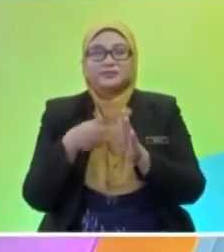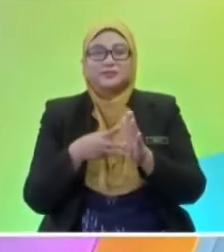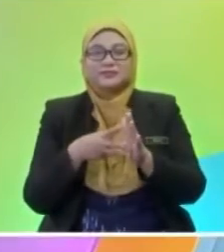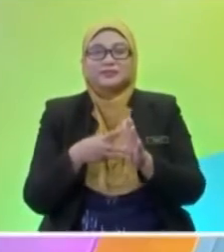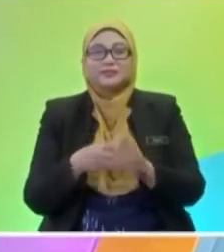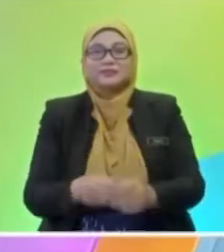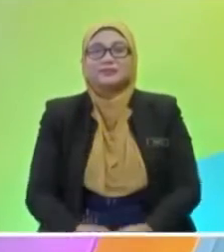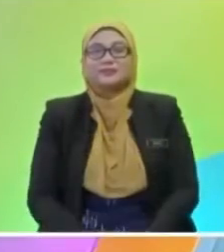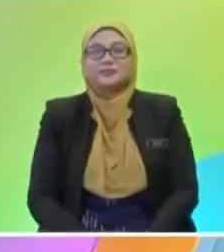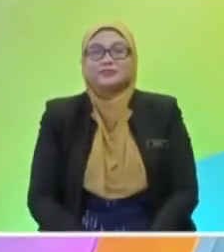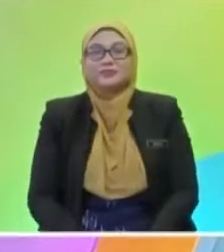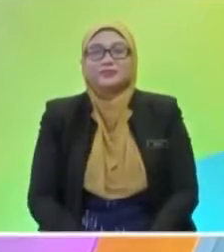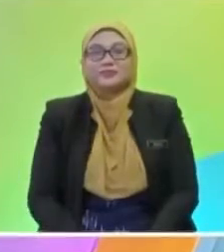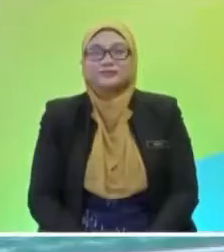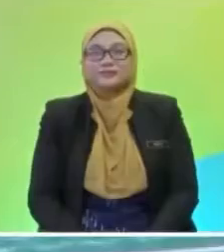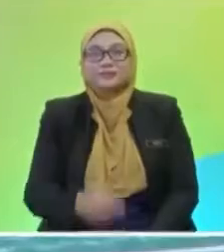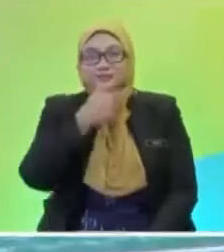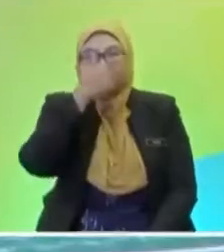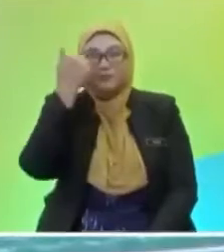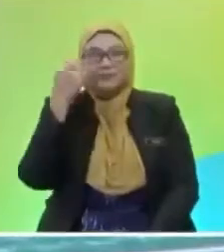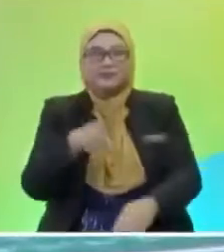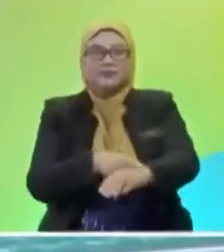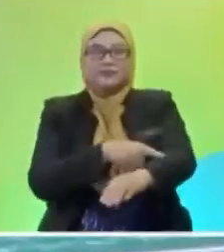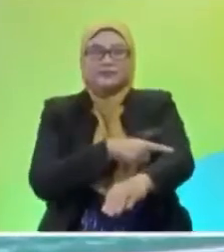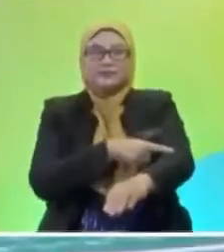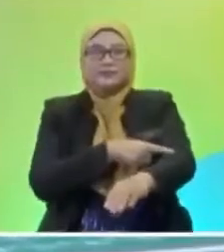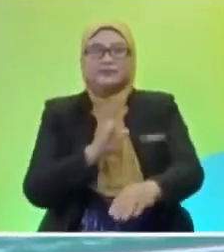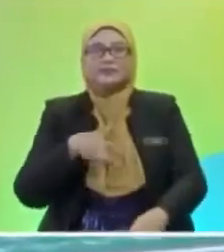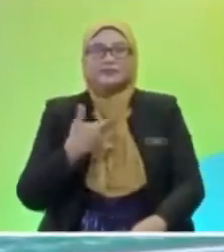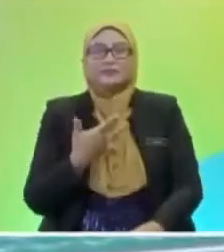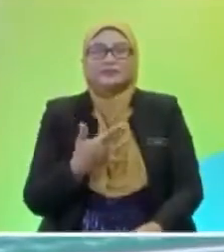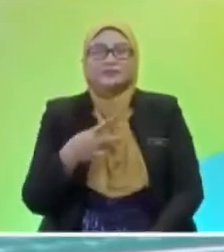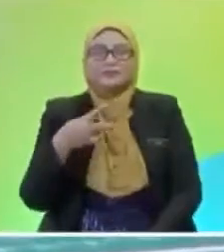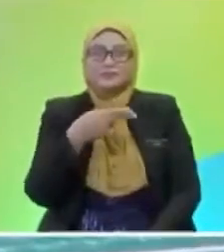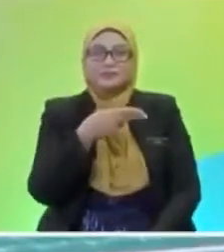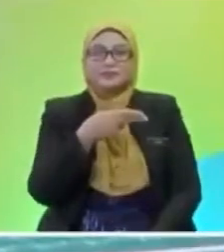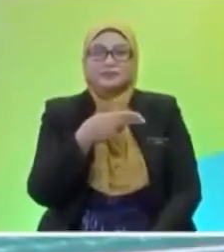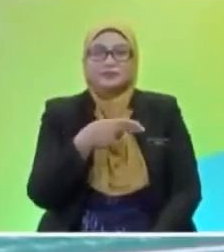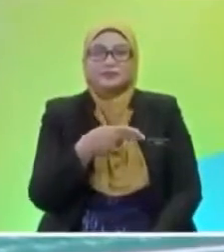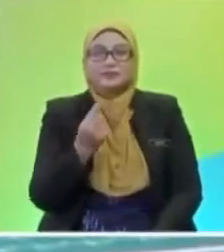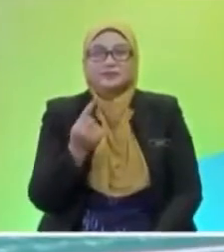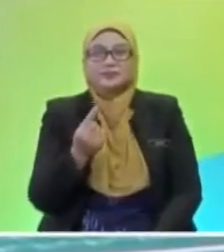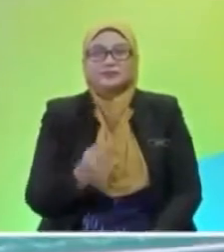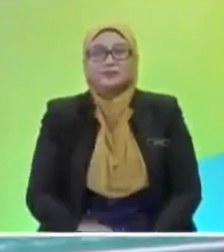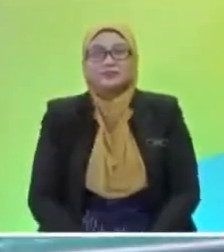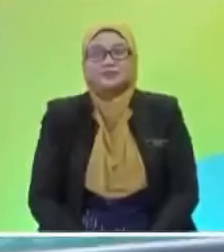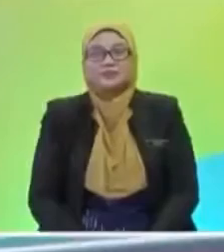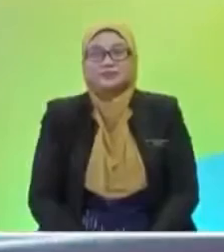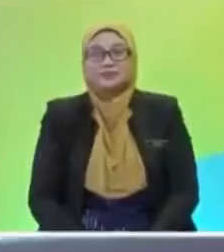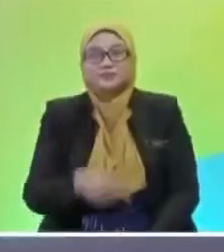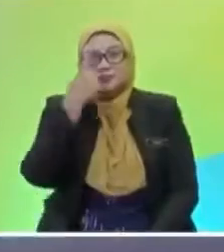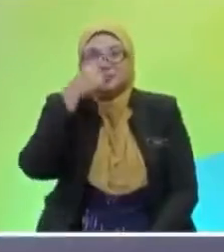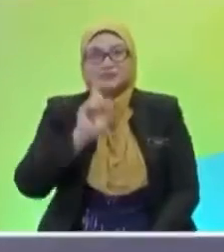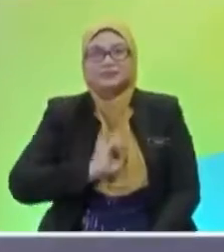Okey, sebab terlalu panjang ya. Saya pun rasa kena potong sikit. Okey, panjang kita potong sedikit untuk